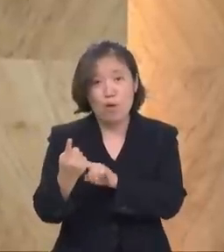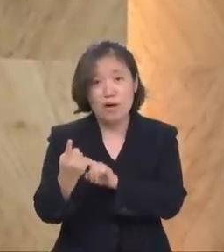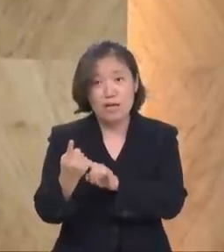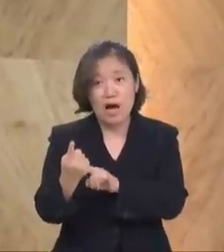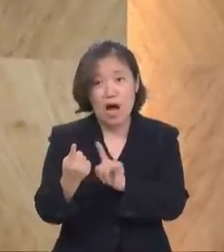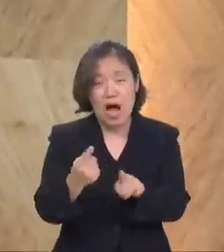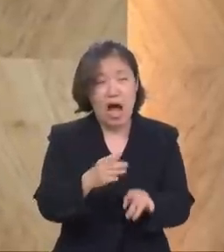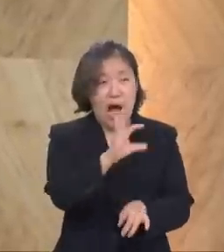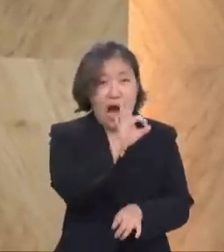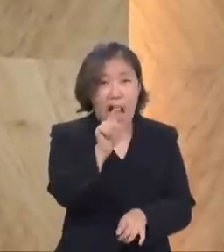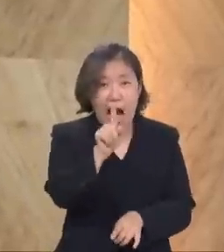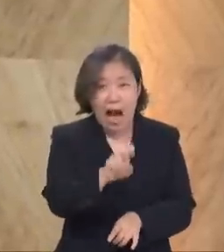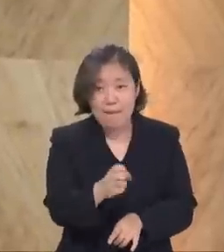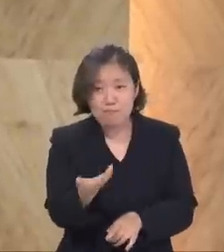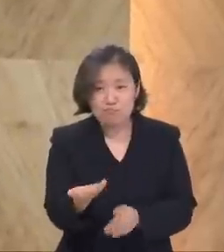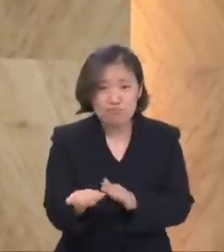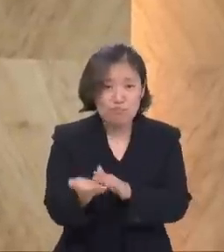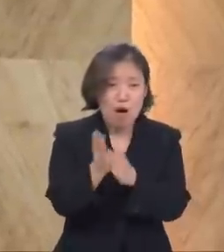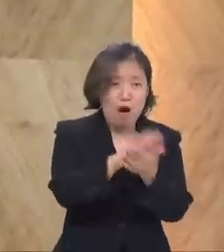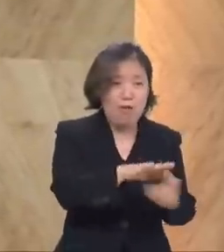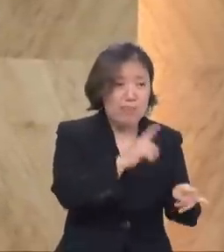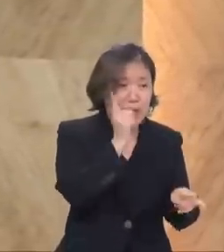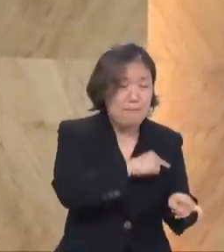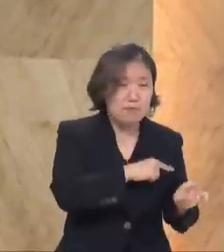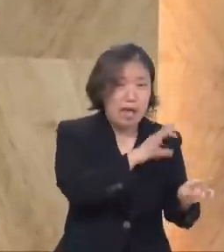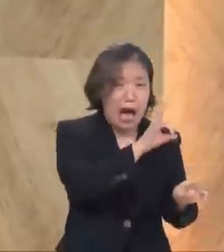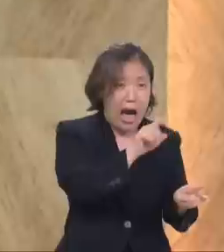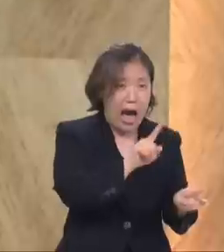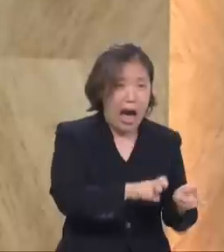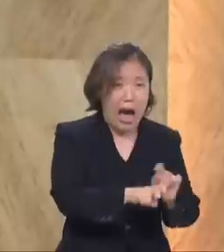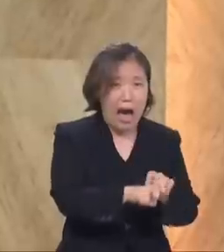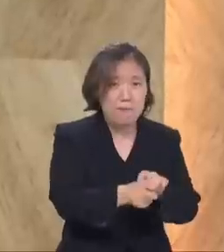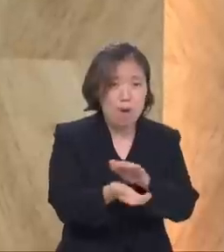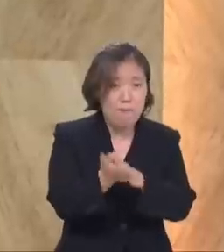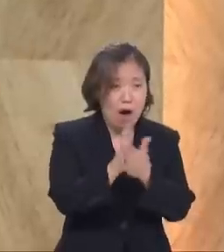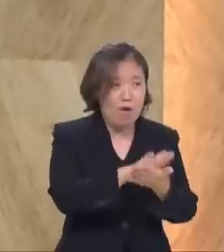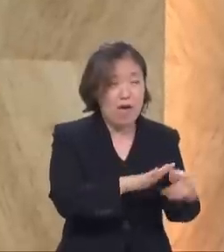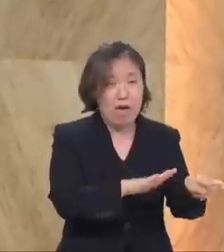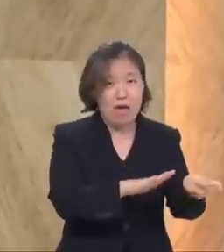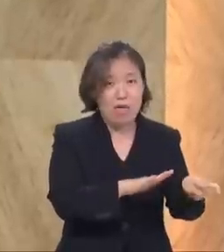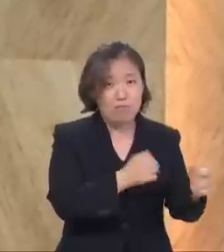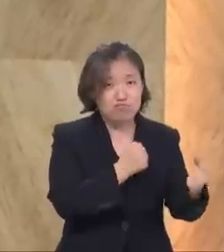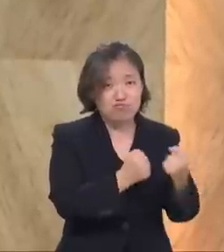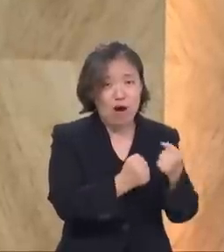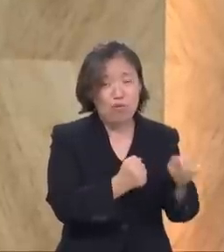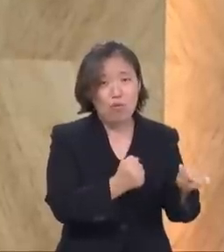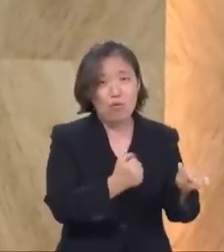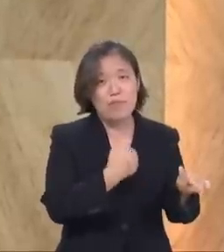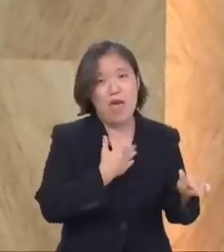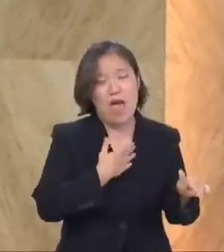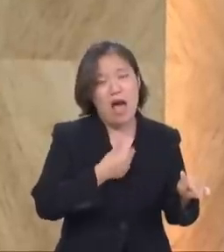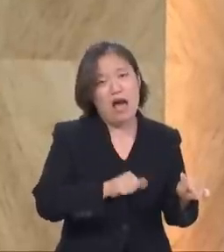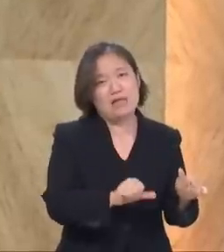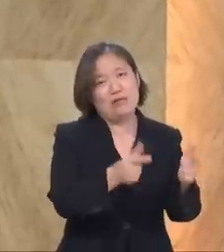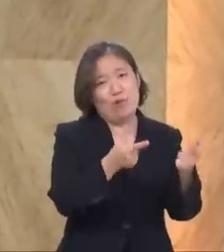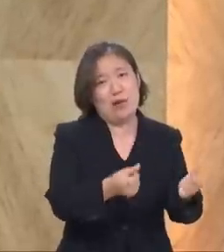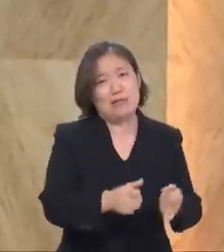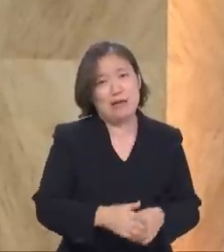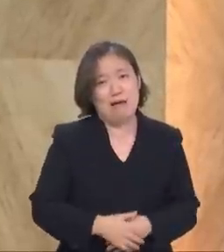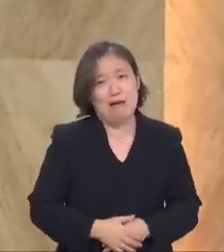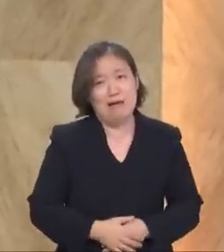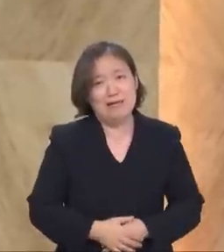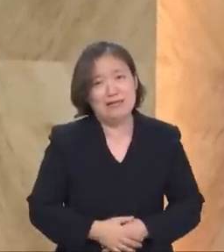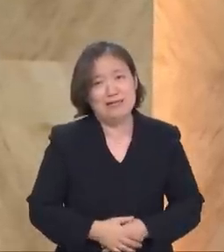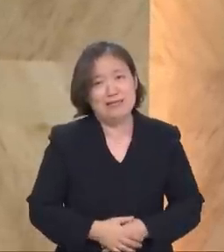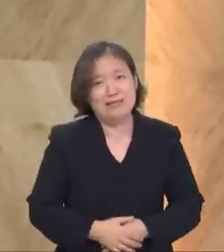못난 나쁜 길에 빠진 내 자식과 같다 그러니 요 못난